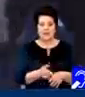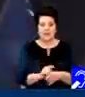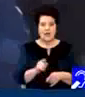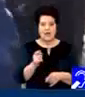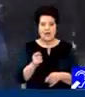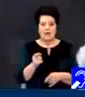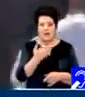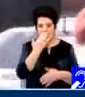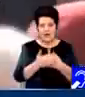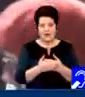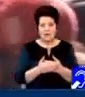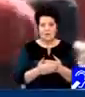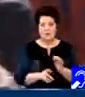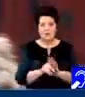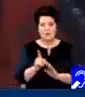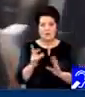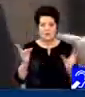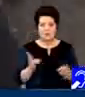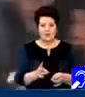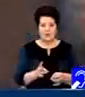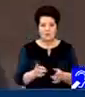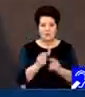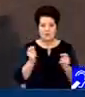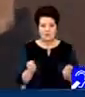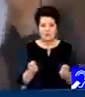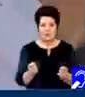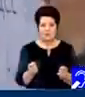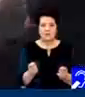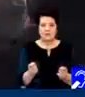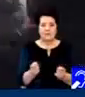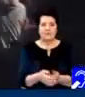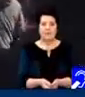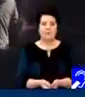scrutin în care trebuie să câștige Putin detașat.